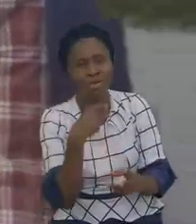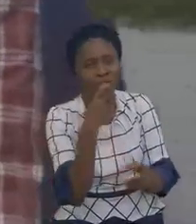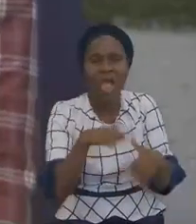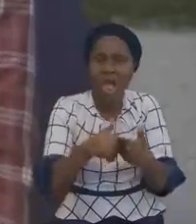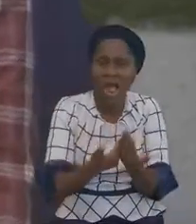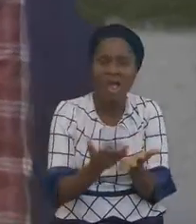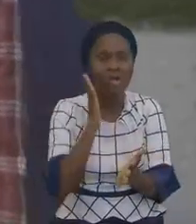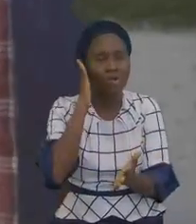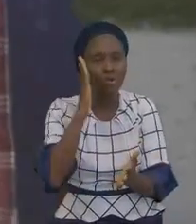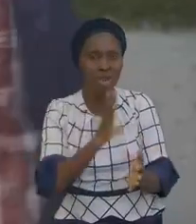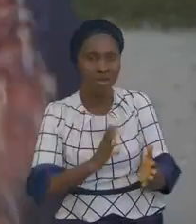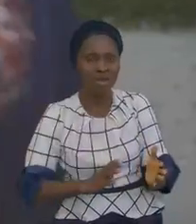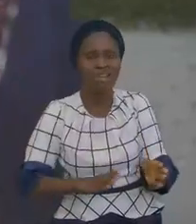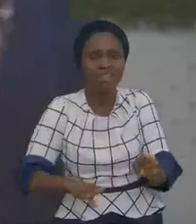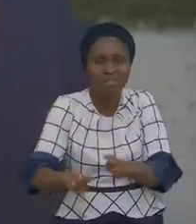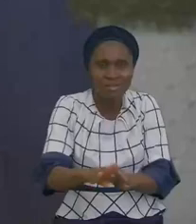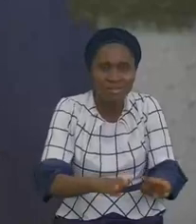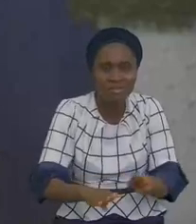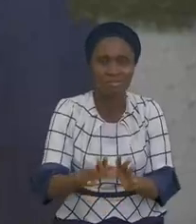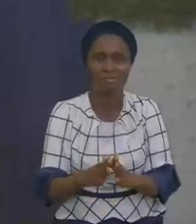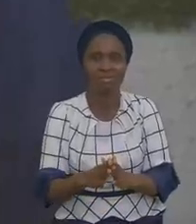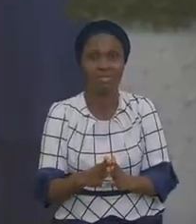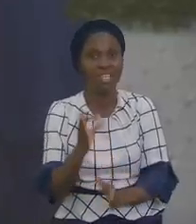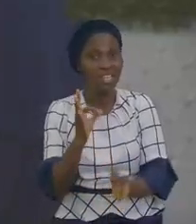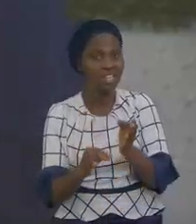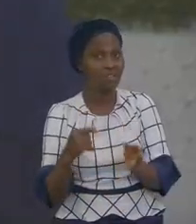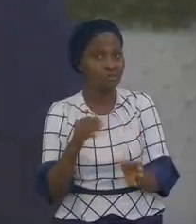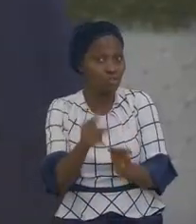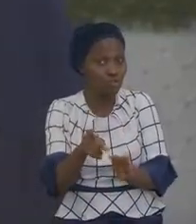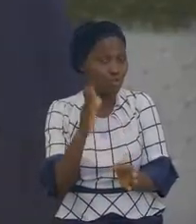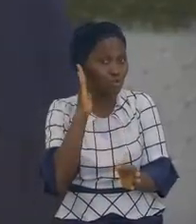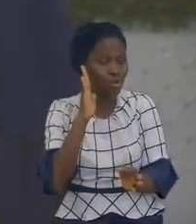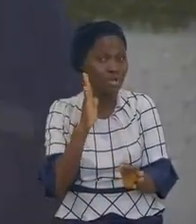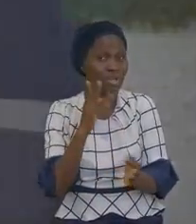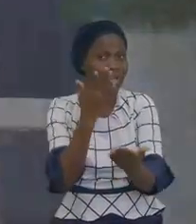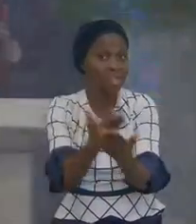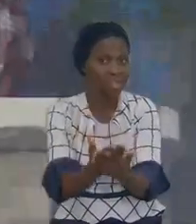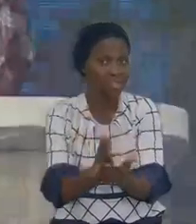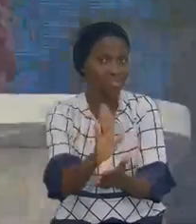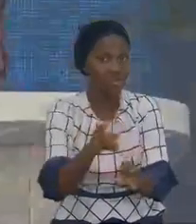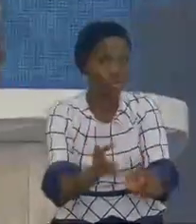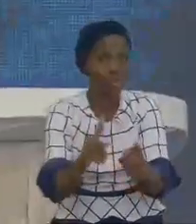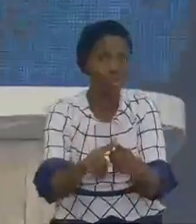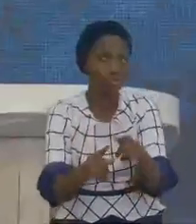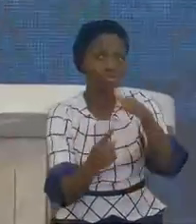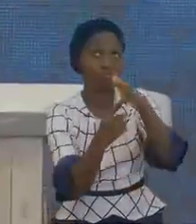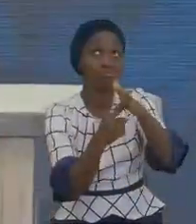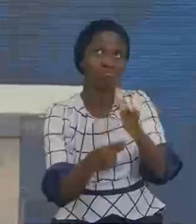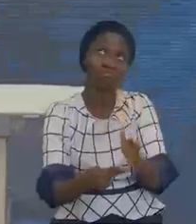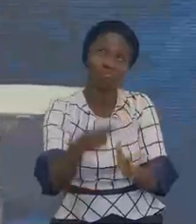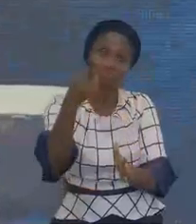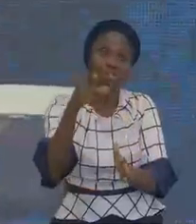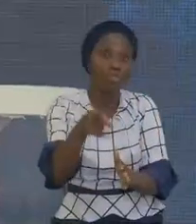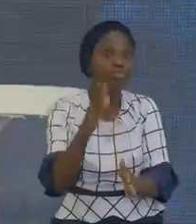Si tu veux marcher sur le chemin jusqu'au sommet, tu dois suivre la voie de ses traces.